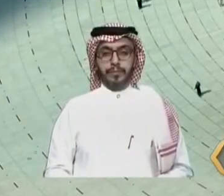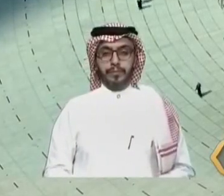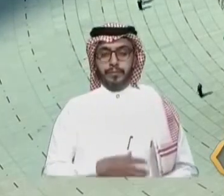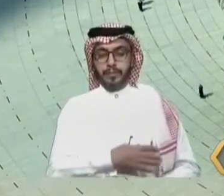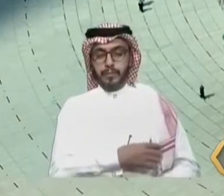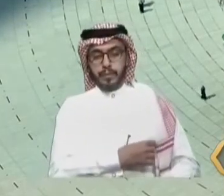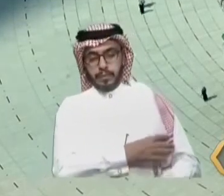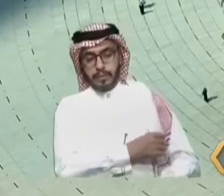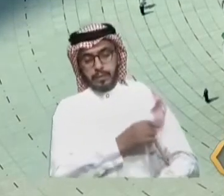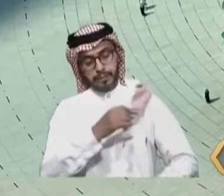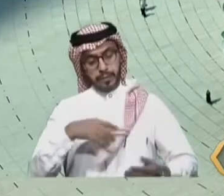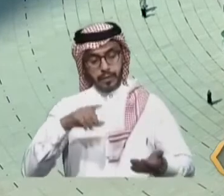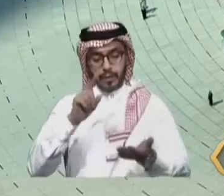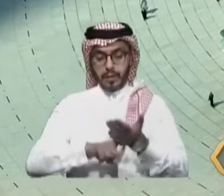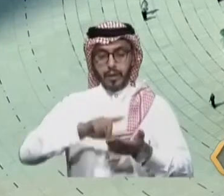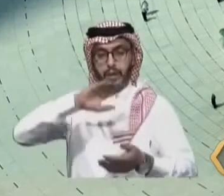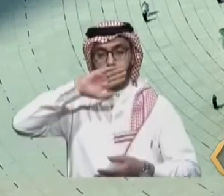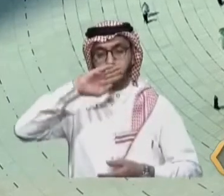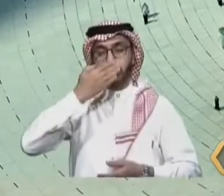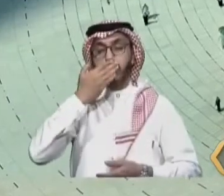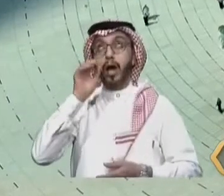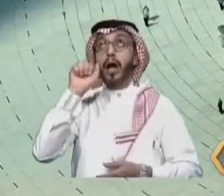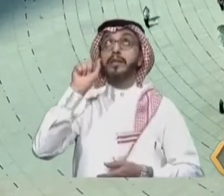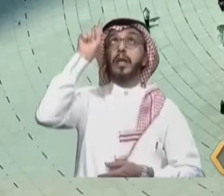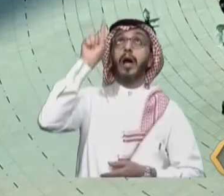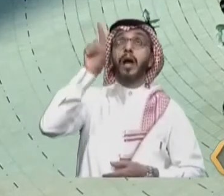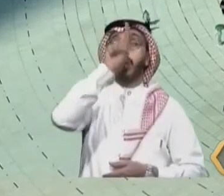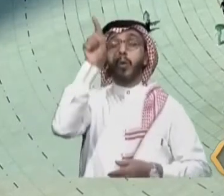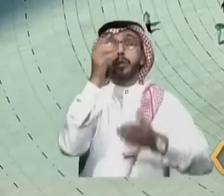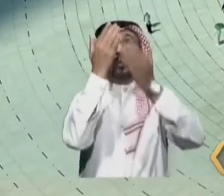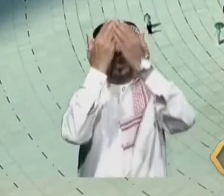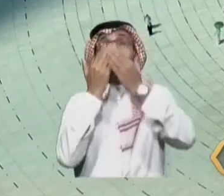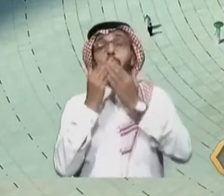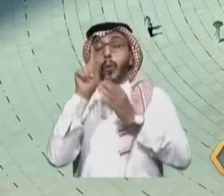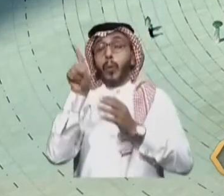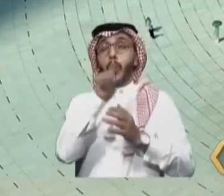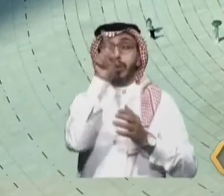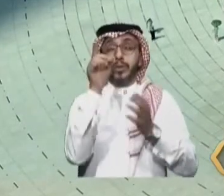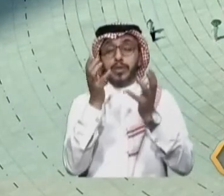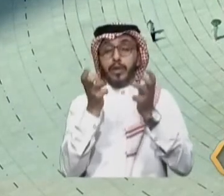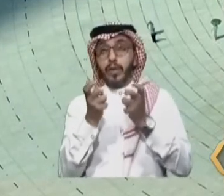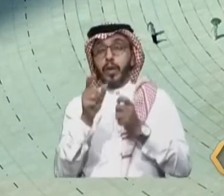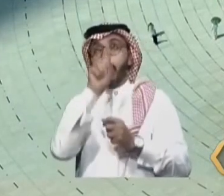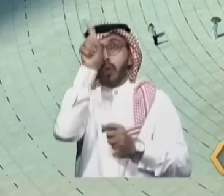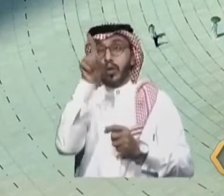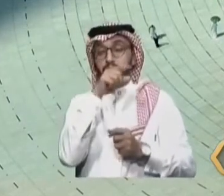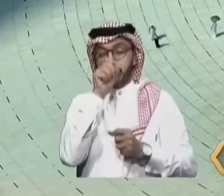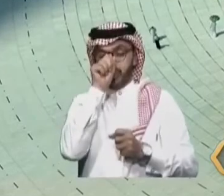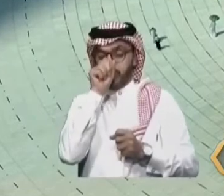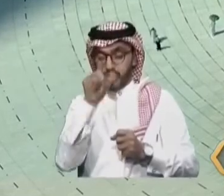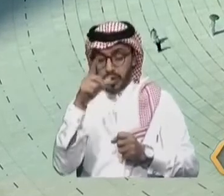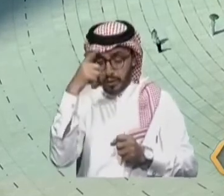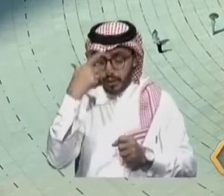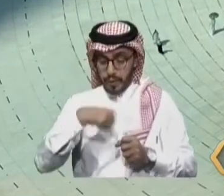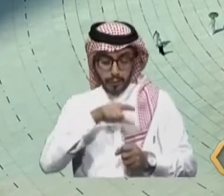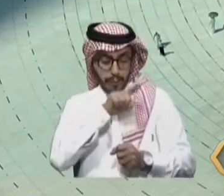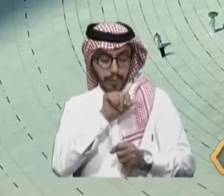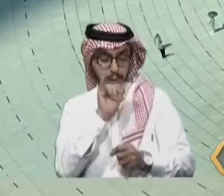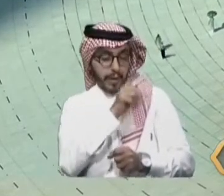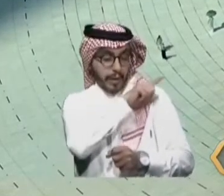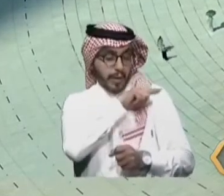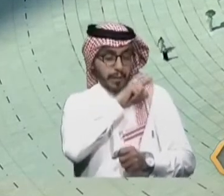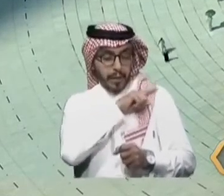إن الحمد لله نحمده ونستعينه ونستغفره، ونعوذ بالله من شرور أنفسنا ومن